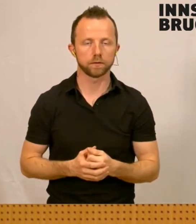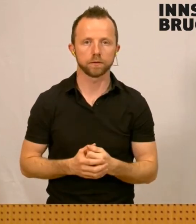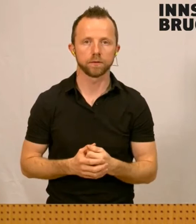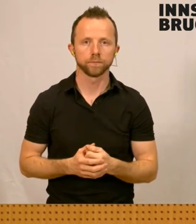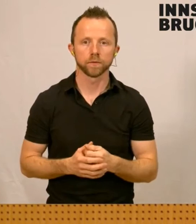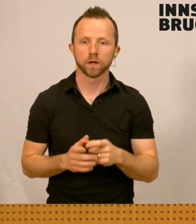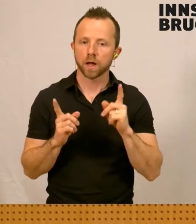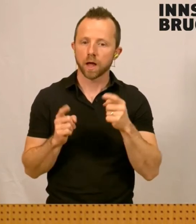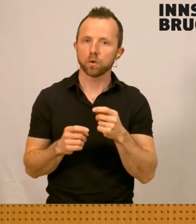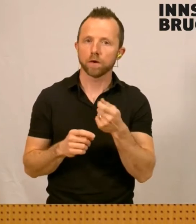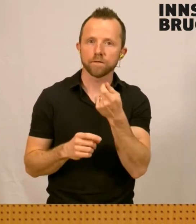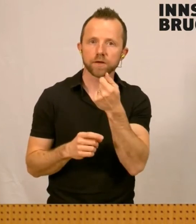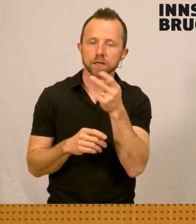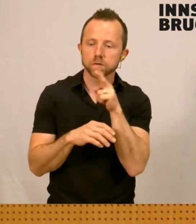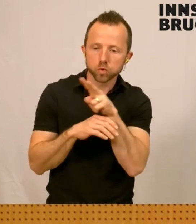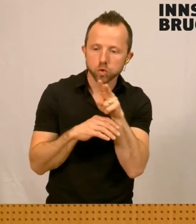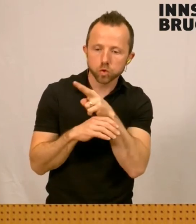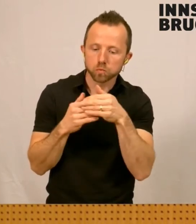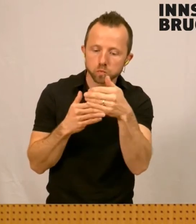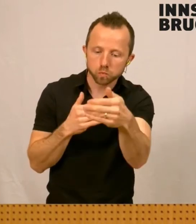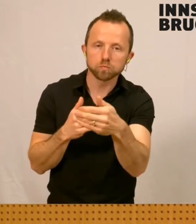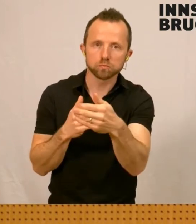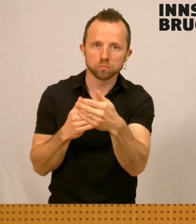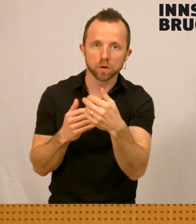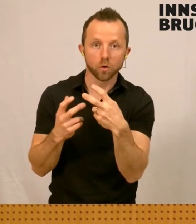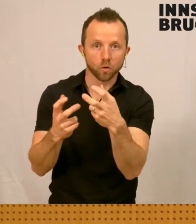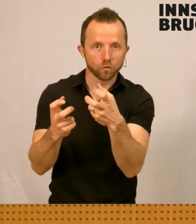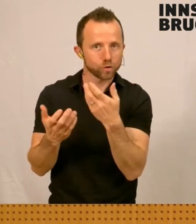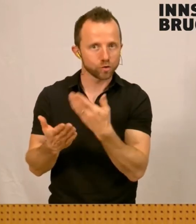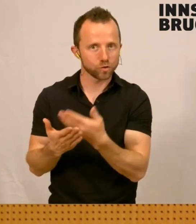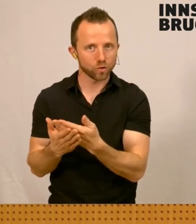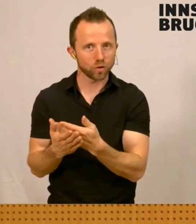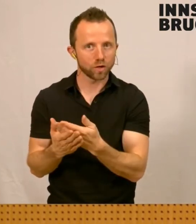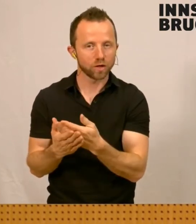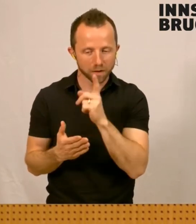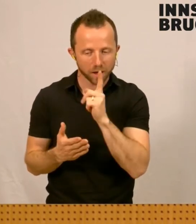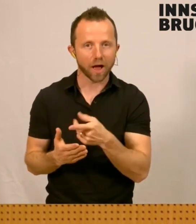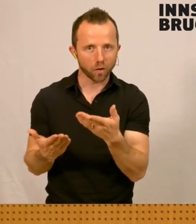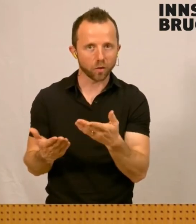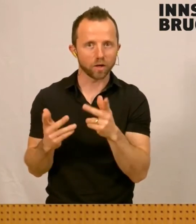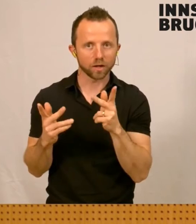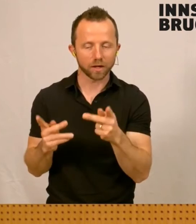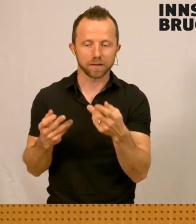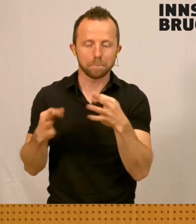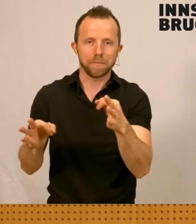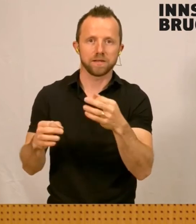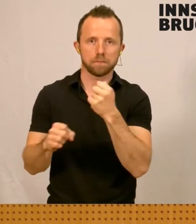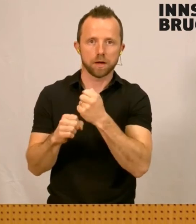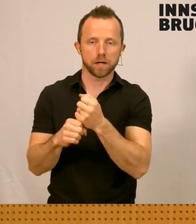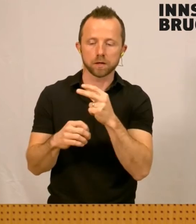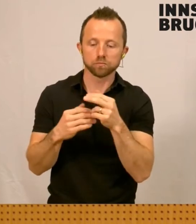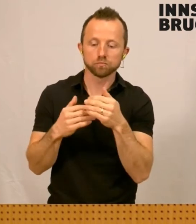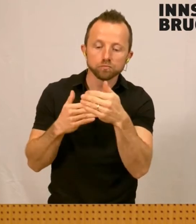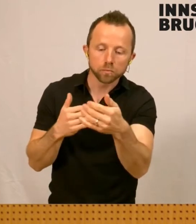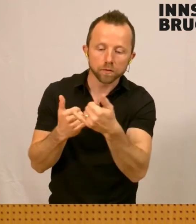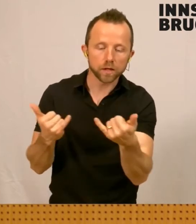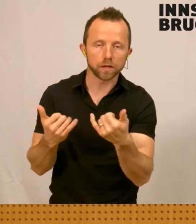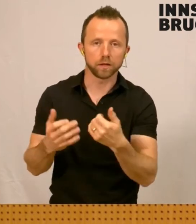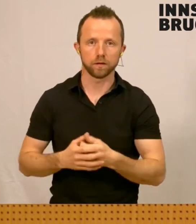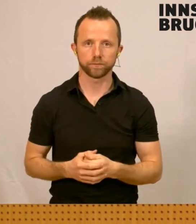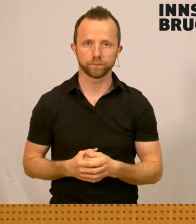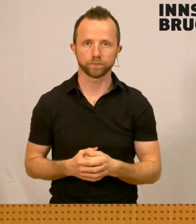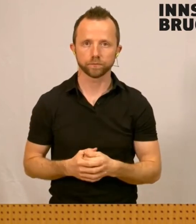Längerfristige Finanzüberblicke sind nicht nur wünschenswert, sondern damit auch bestens gewährleistet. Und